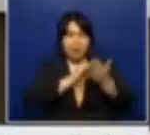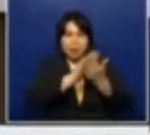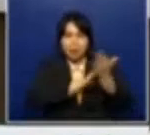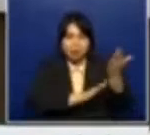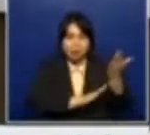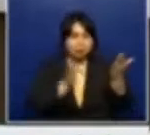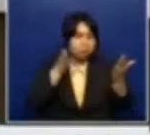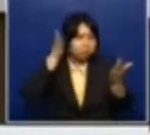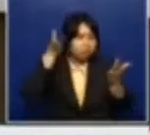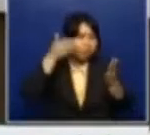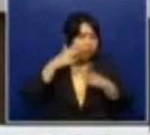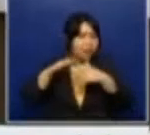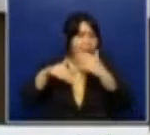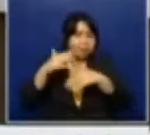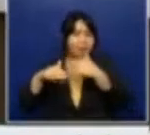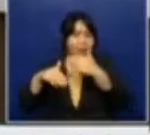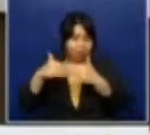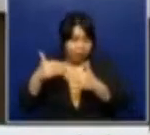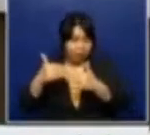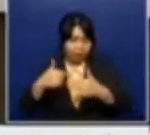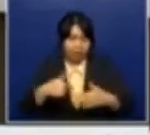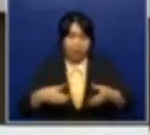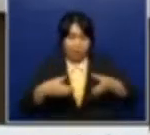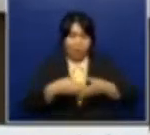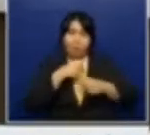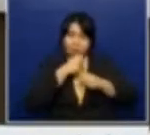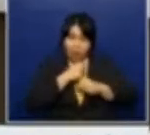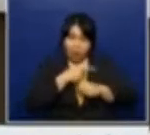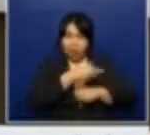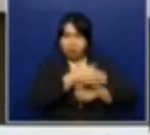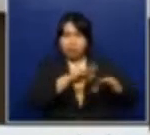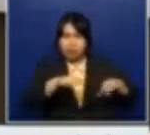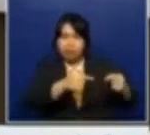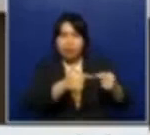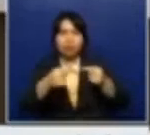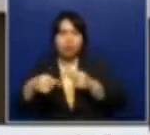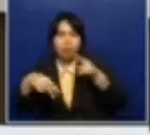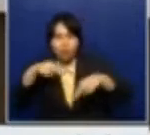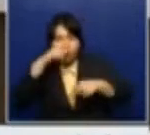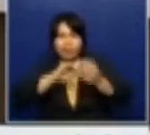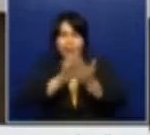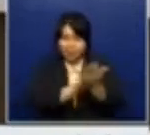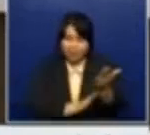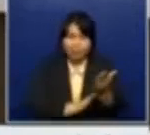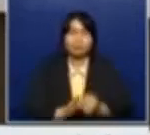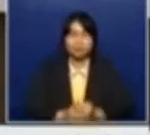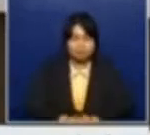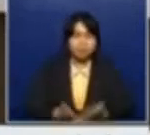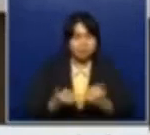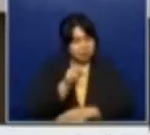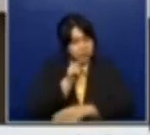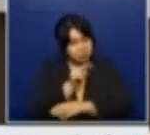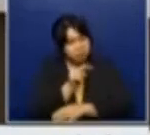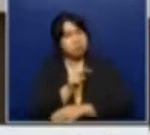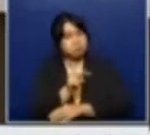ต่อจากพวกเรานะครับนิสิตนักศึกษาดังกล่าวนี้ก็เท่าที่ติดตามมี